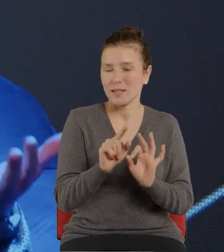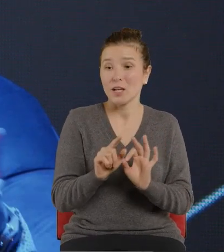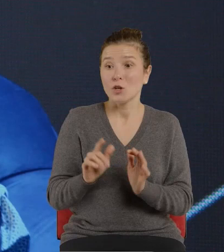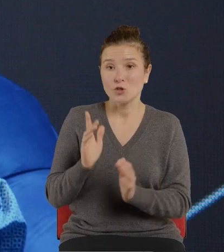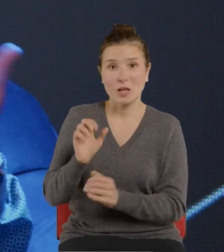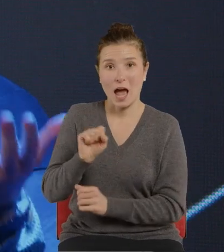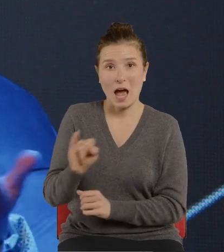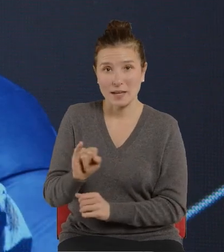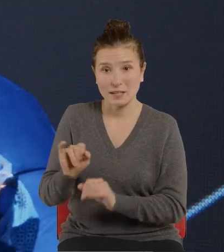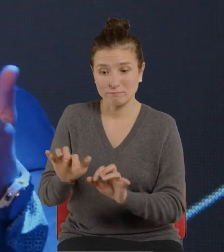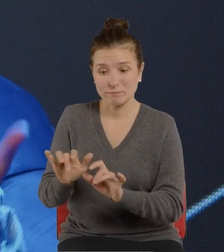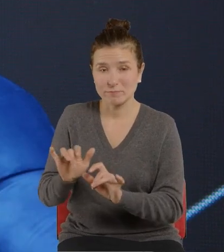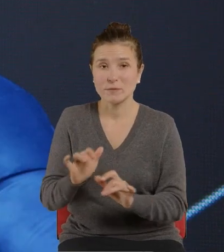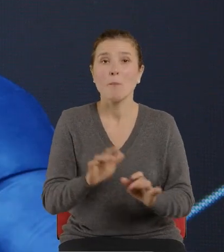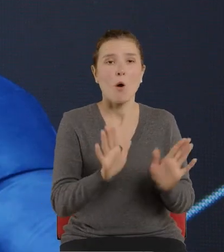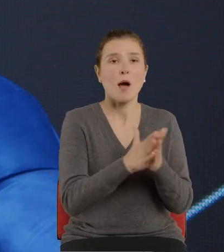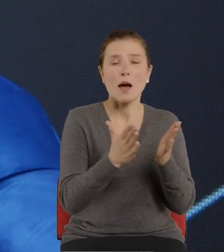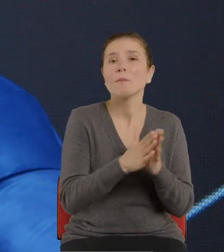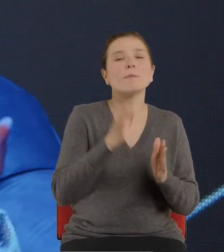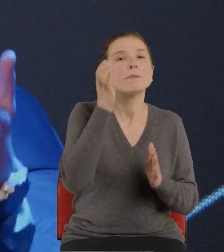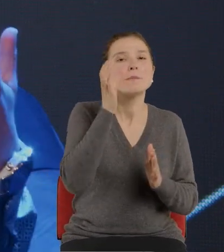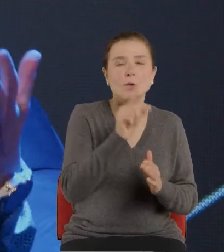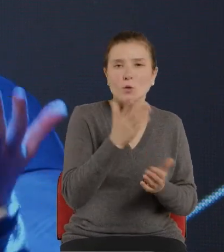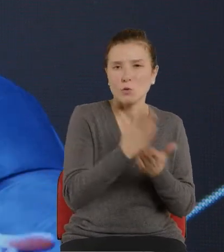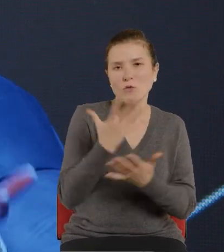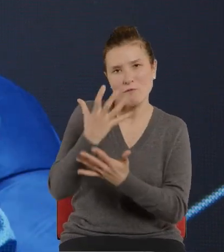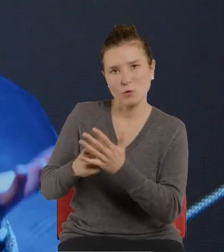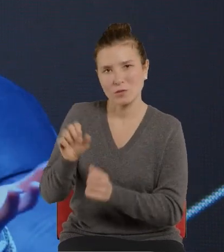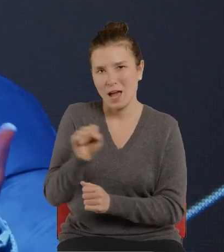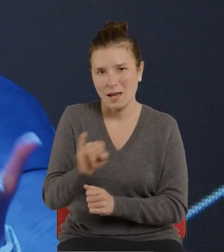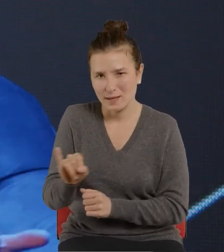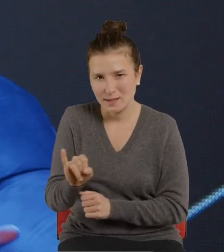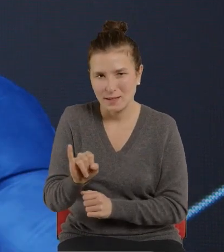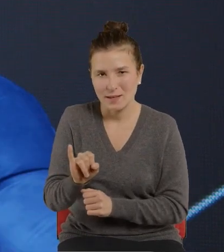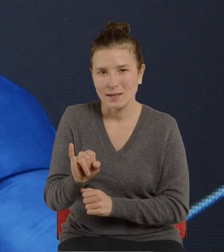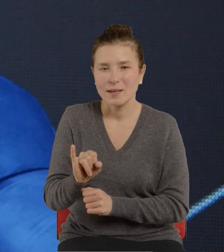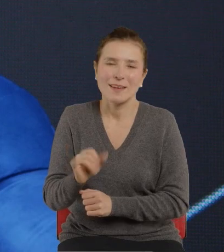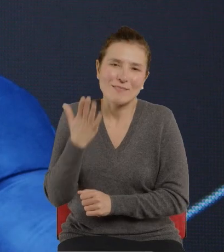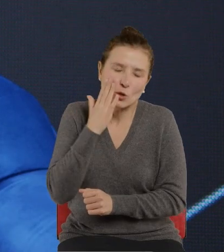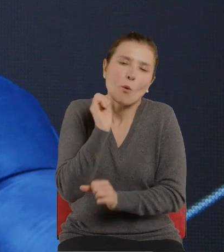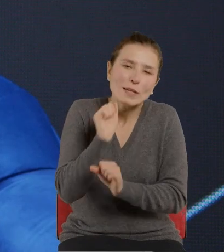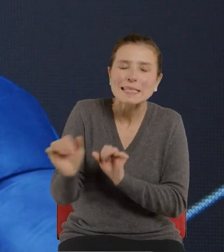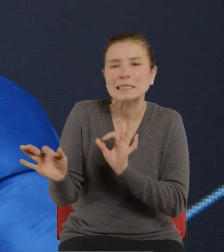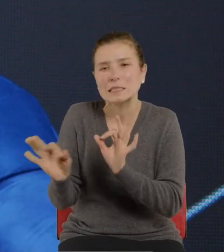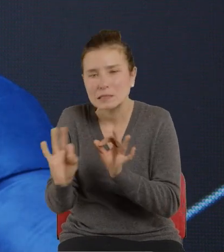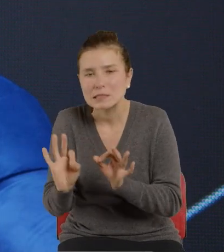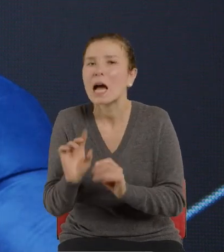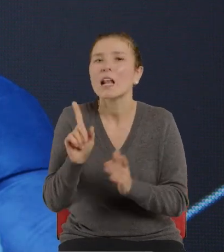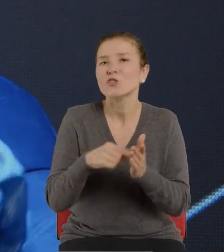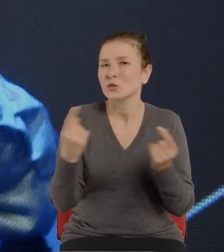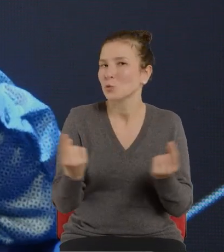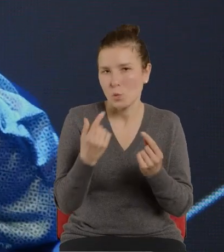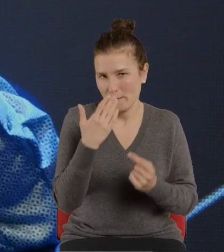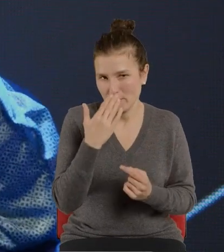jest wykorzystywana przez autorów książek i tak dalej i na pewno tej oryginalności nie można jej odmówić. Natomiast często jest tak,